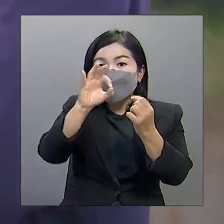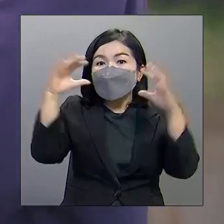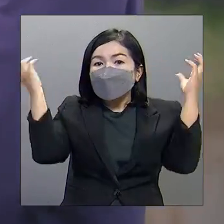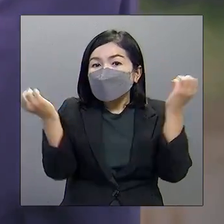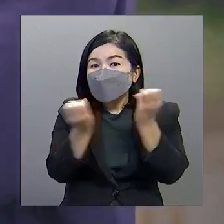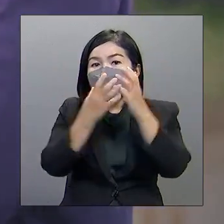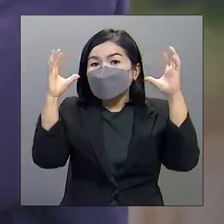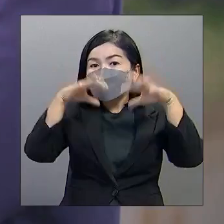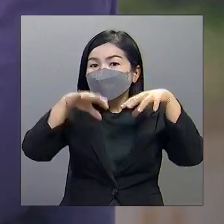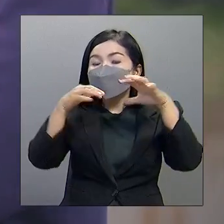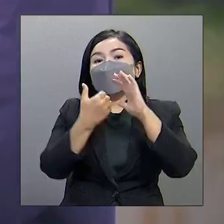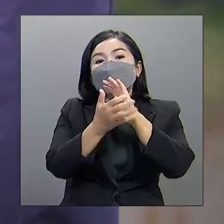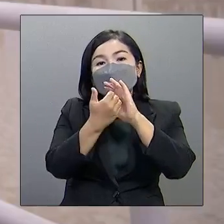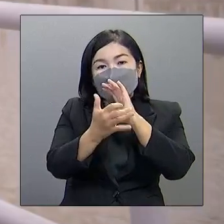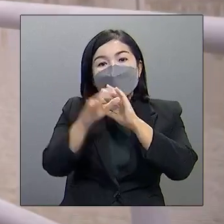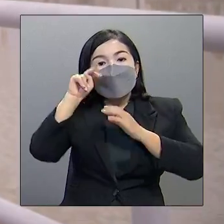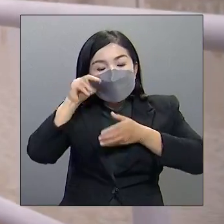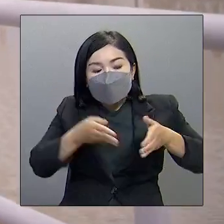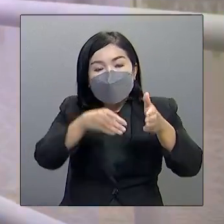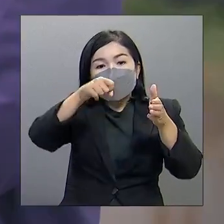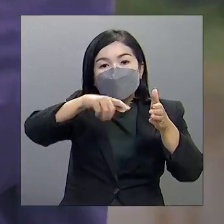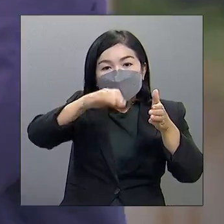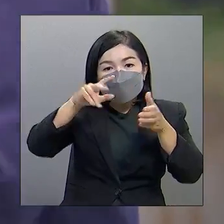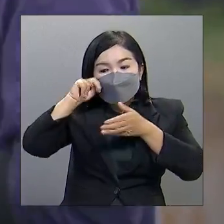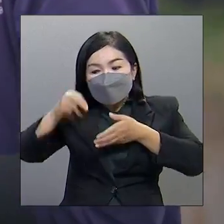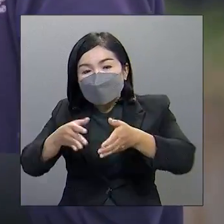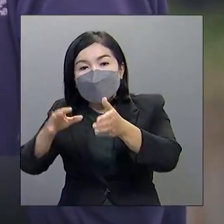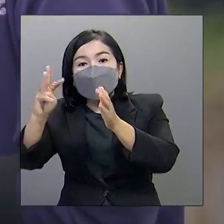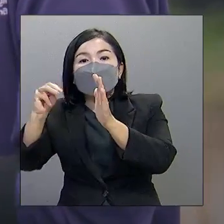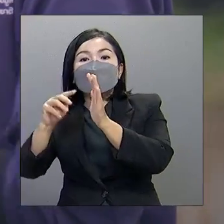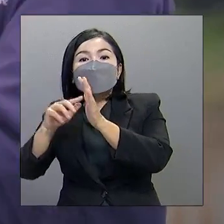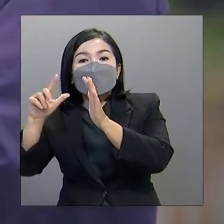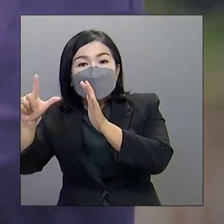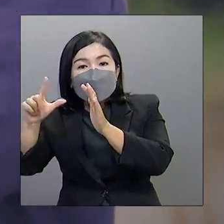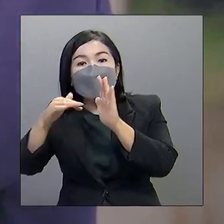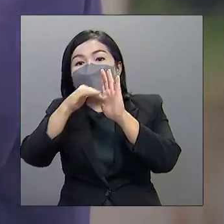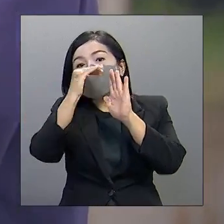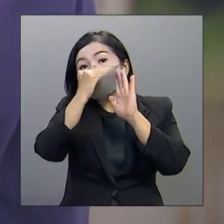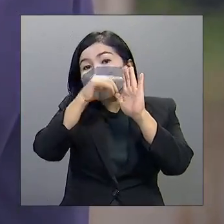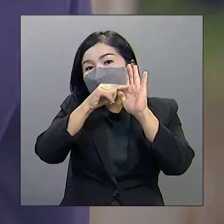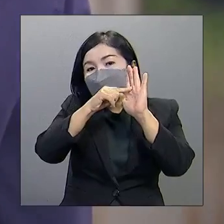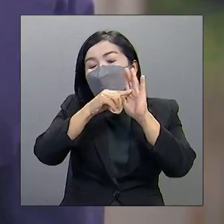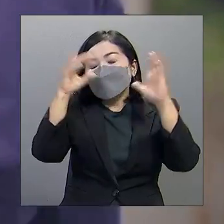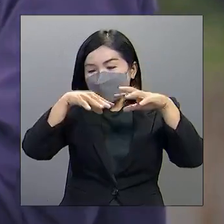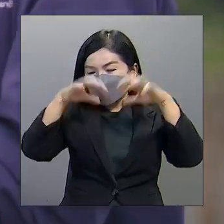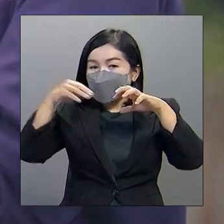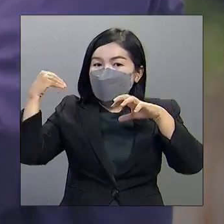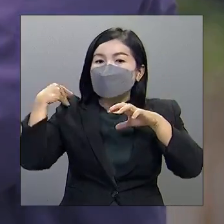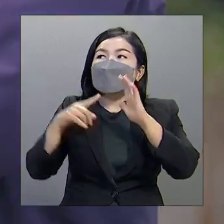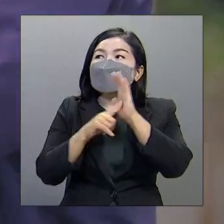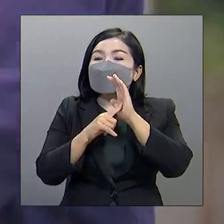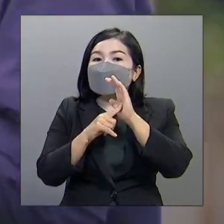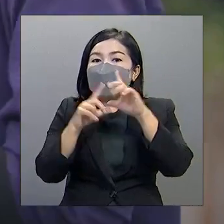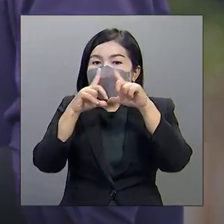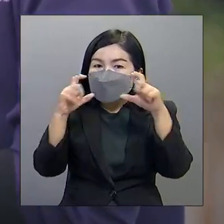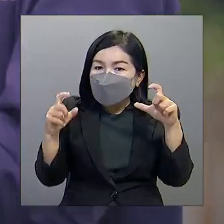ครับในเขตลุ่มน้ำชีลุ่มน้ำมูลเนี่ยเข้ามาแล้วก็จะมาตกตอนบนของเขื่อนป่าสัก ครับ อาจจะเป็นตอนล่างของจังหวัดเพชรบูรณ์ตอนบ